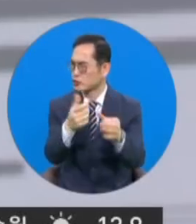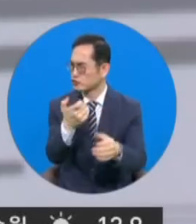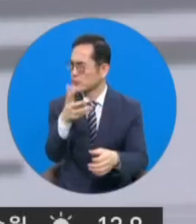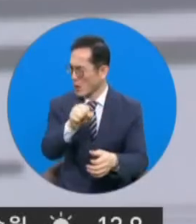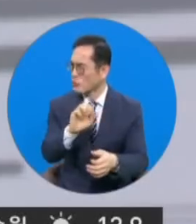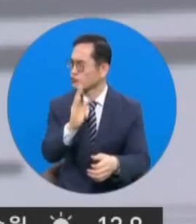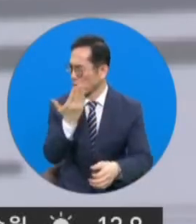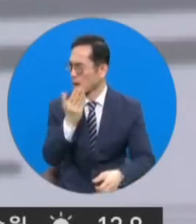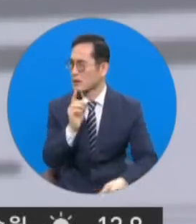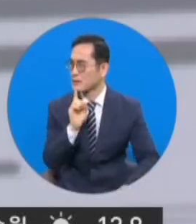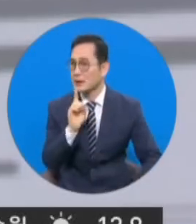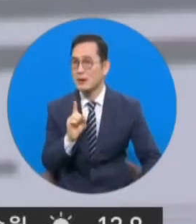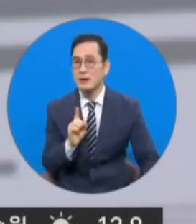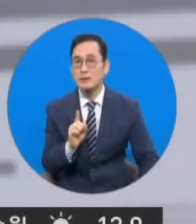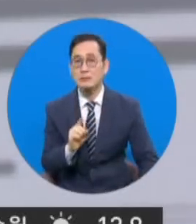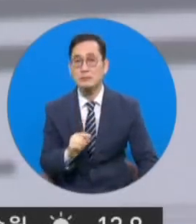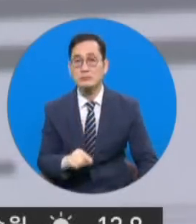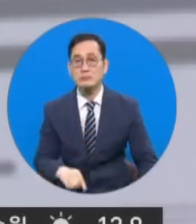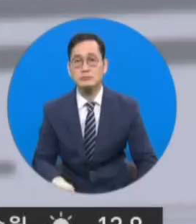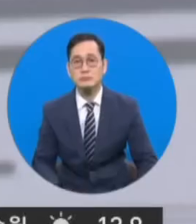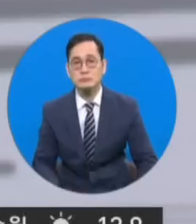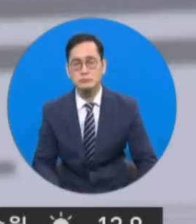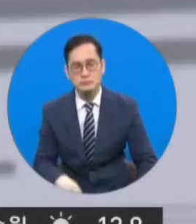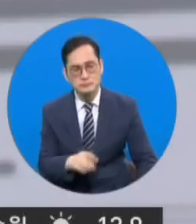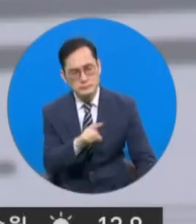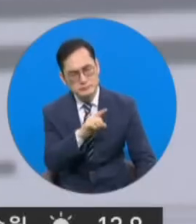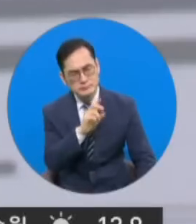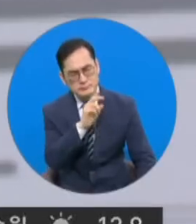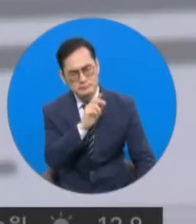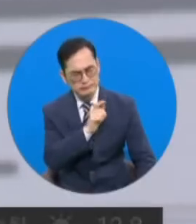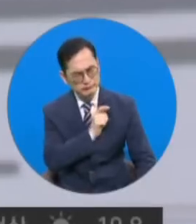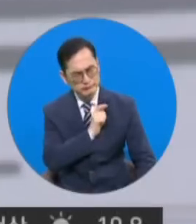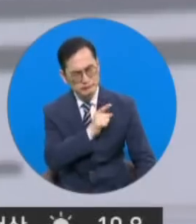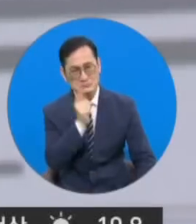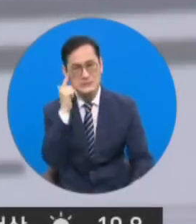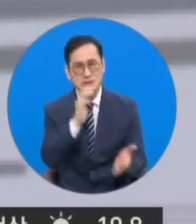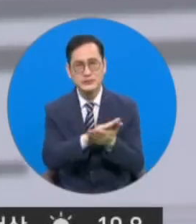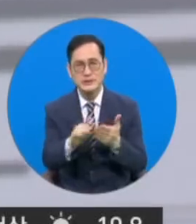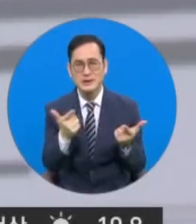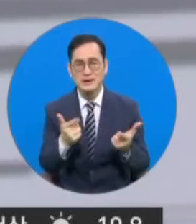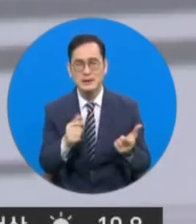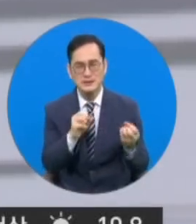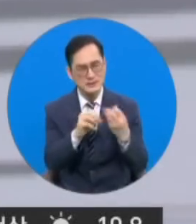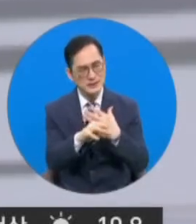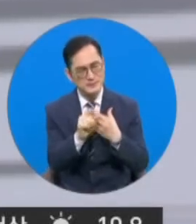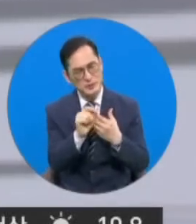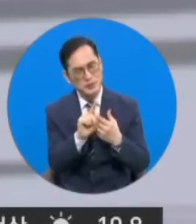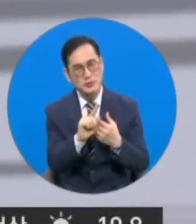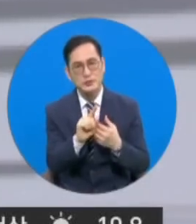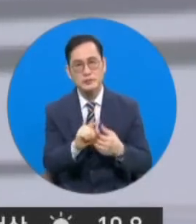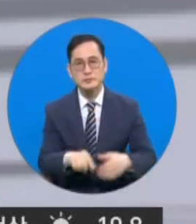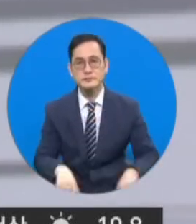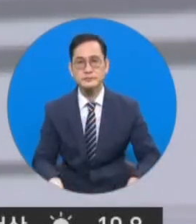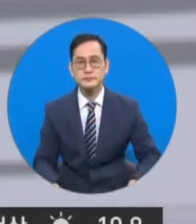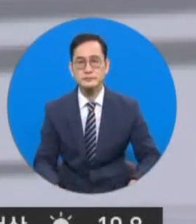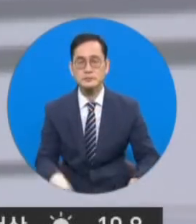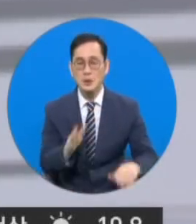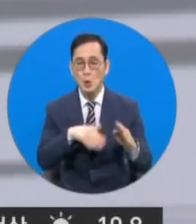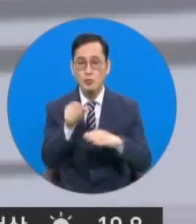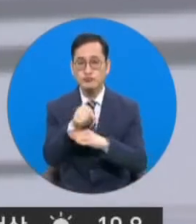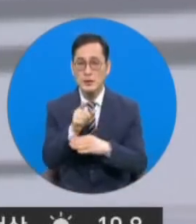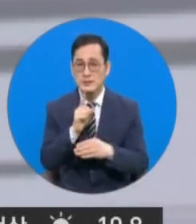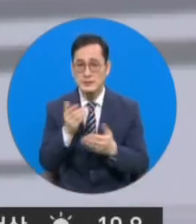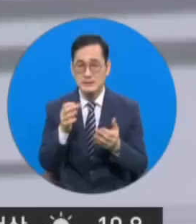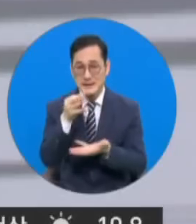해명인데이 해명에도 빈 공간이 많아서 논란이 되고 있습니다 일단 앞서 말씀드렸던 것처럼 공직자 재산 신고의